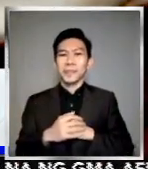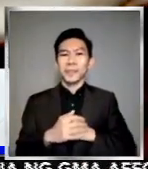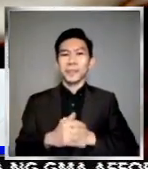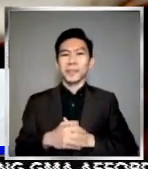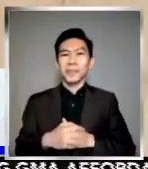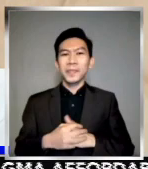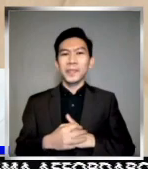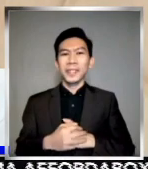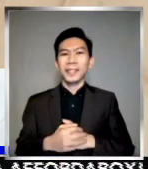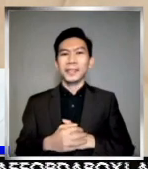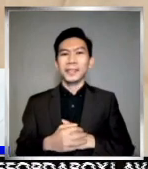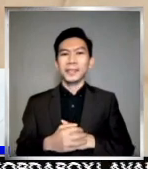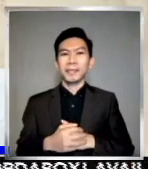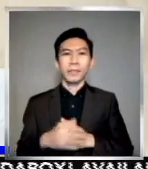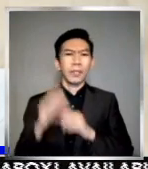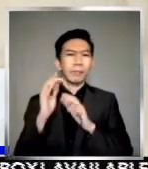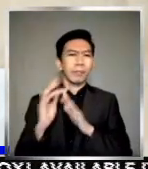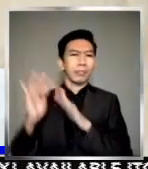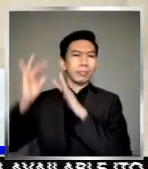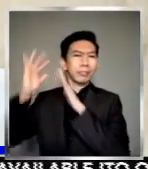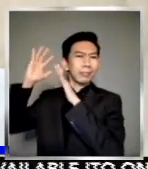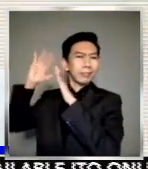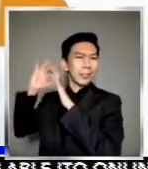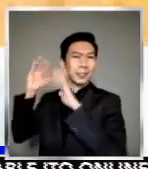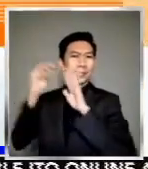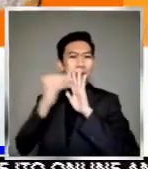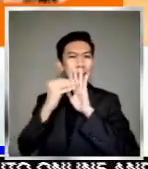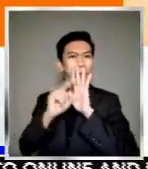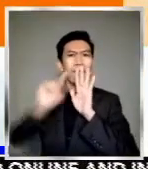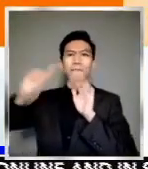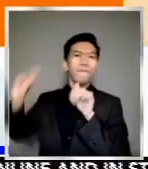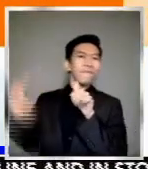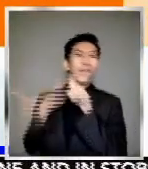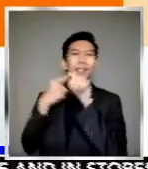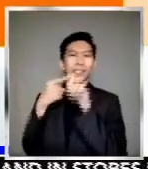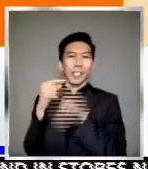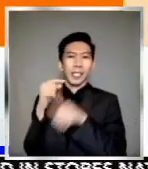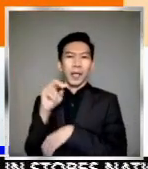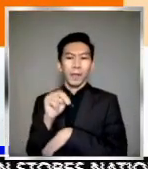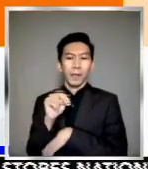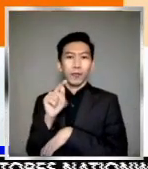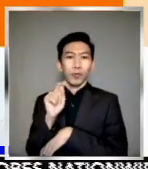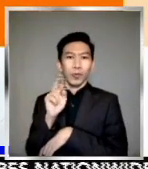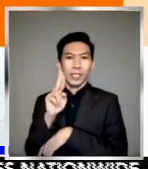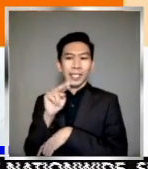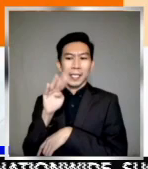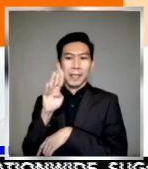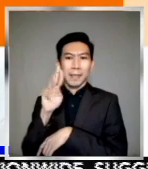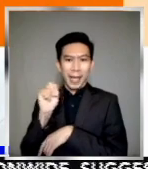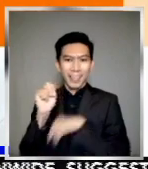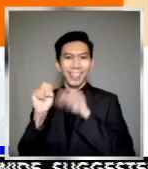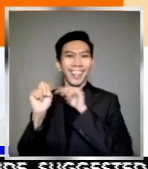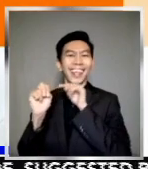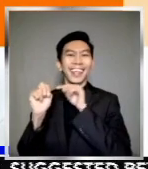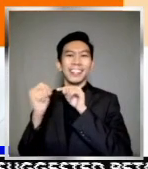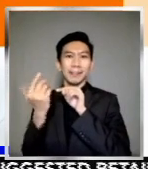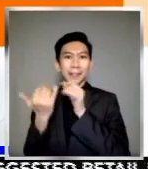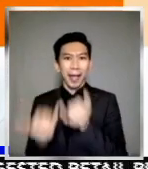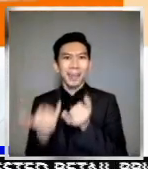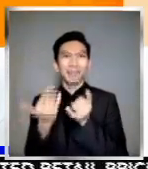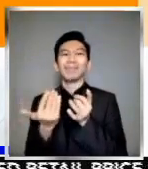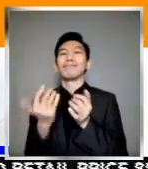Panahon ng martial law nang unang magka-Nutribond. At ngayon, timing ang paglulunsad ng bagong